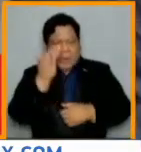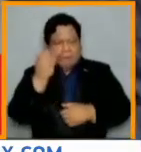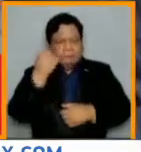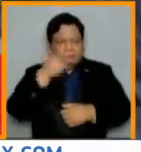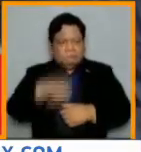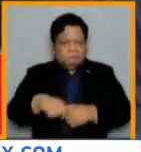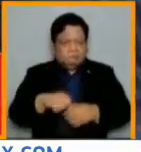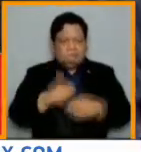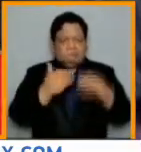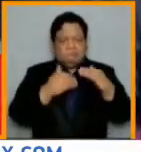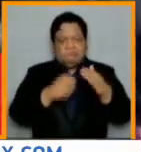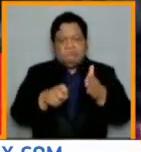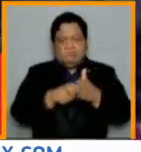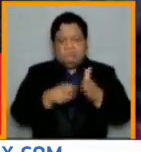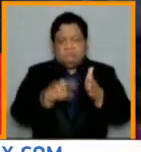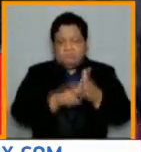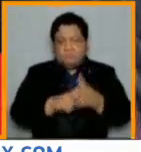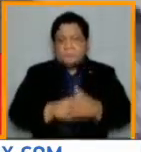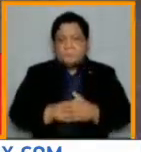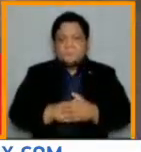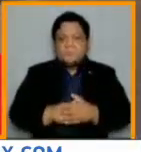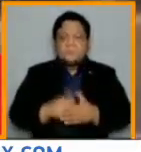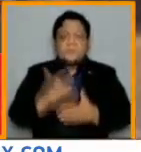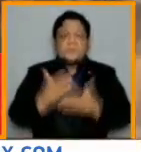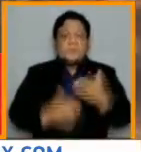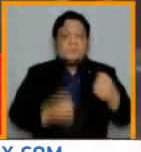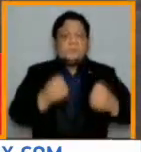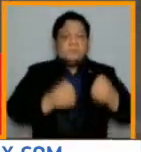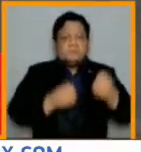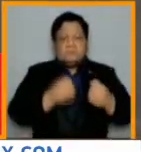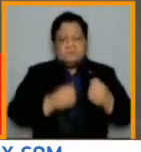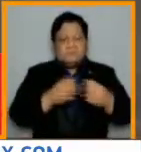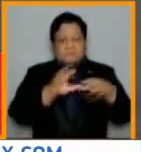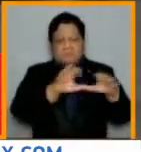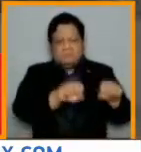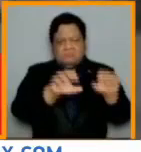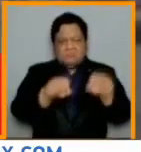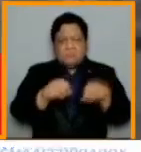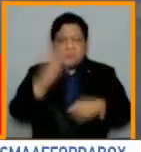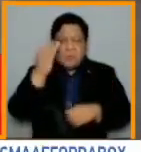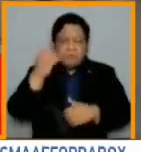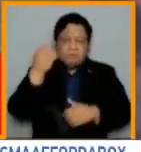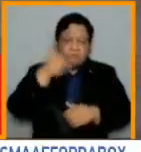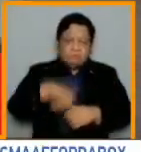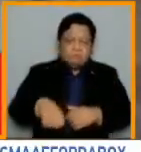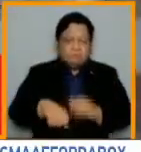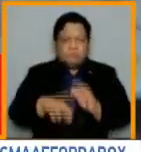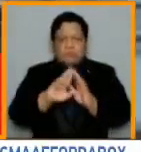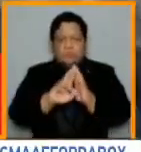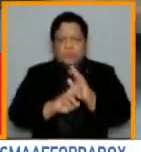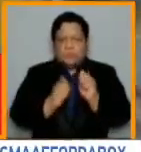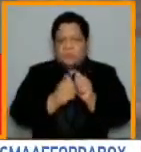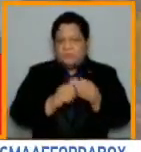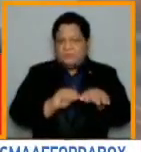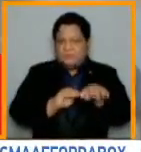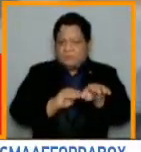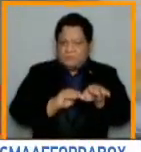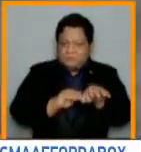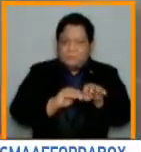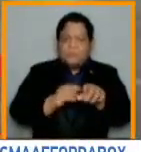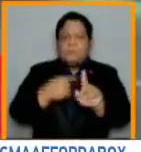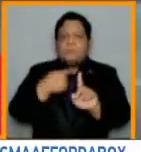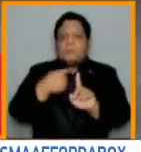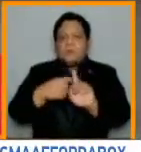sa kalsada, ilang motorista ang hinuli dahil sa iba't ibang paglabag sa batas trapiko, pati sa mga regulasyon na may kinalaman sa